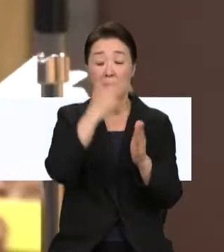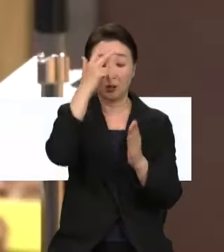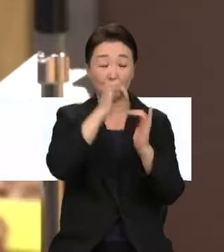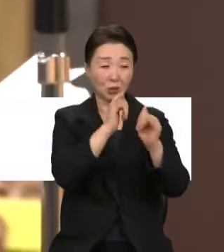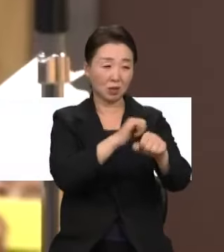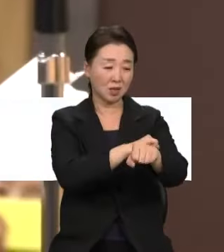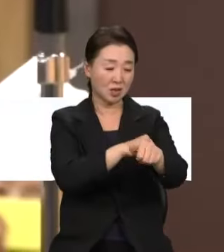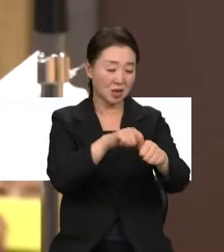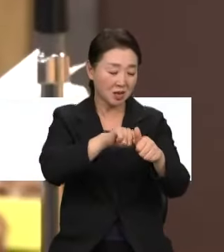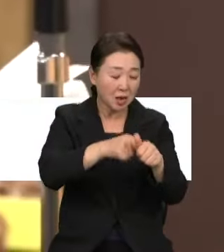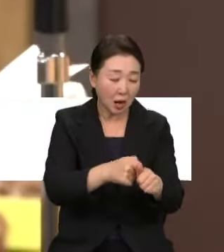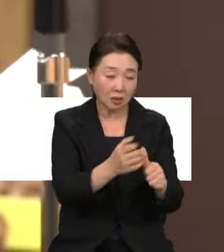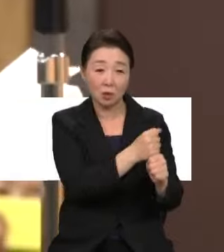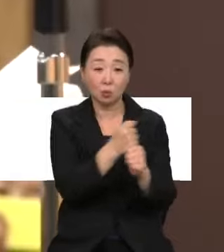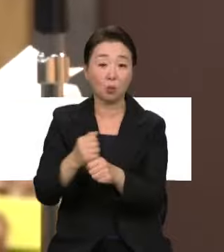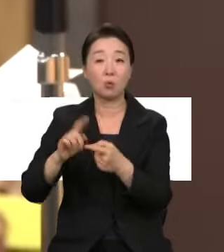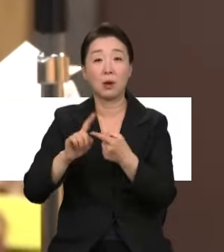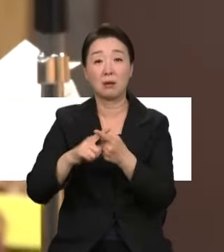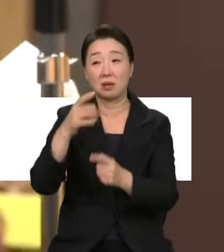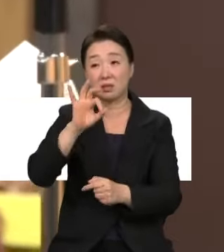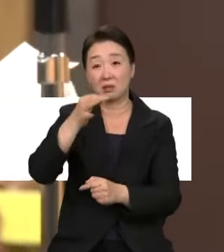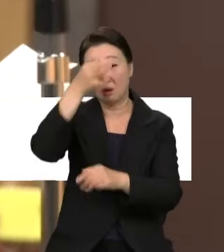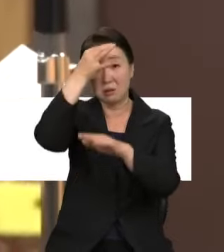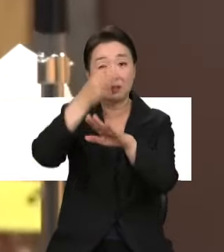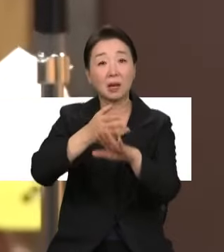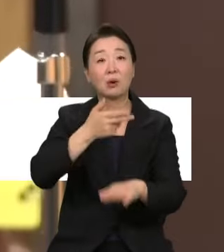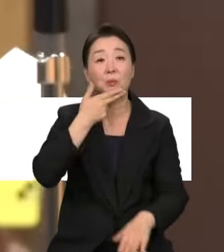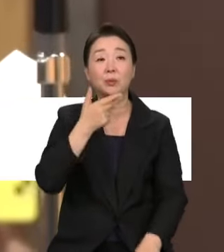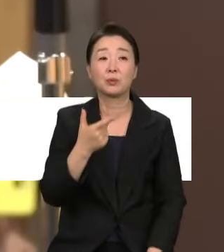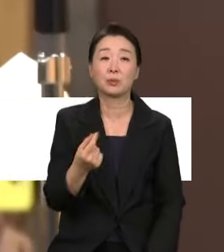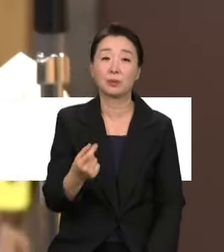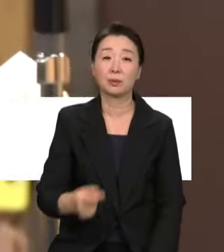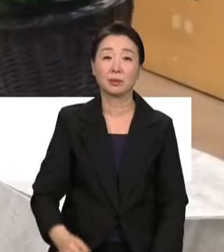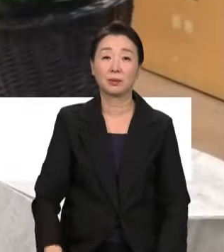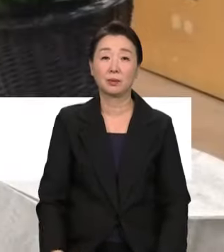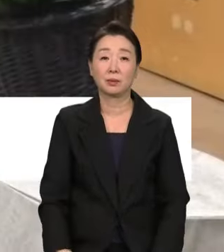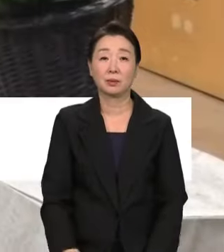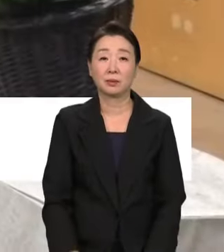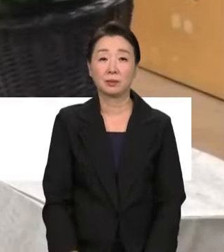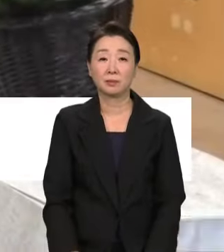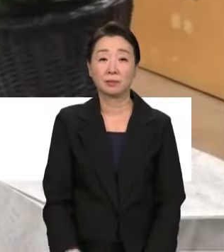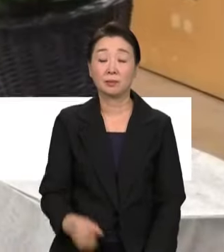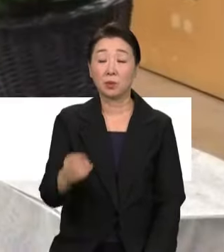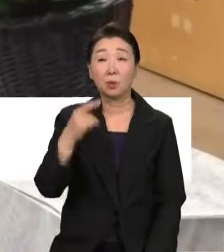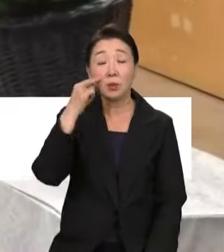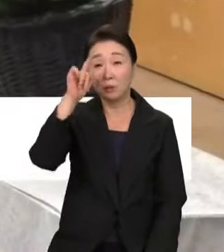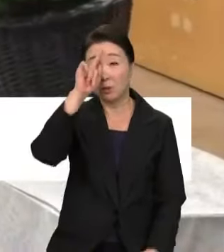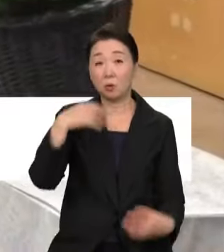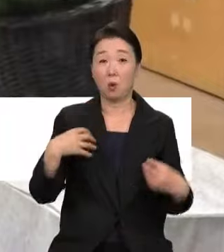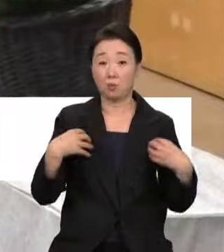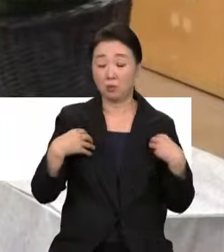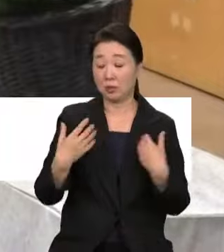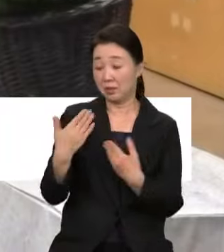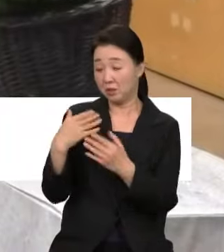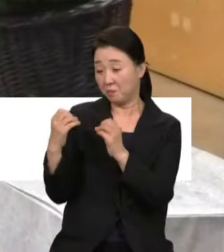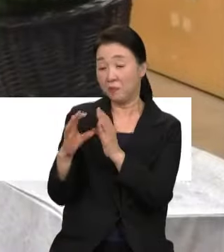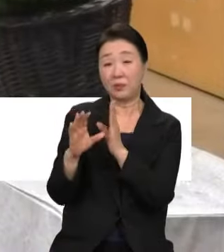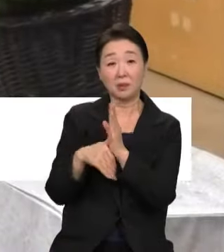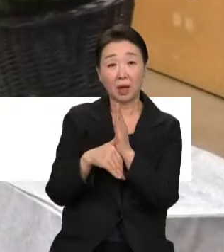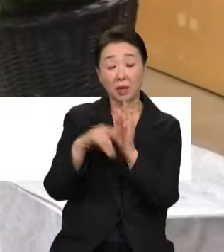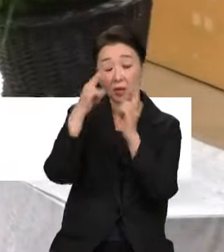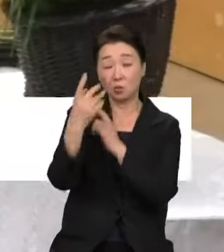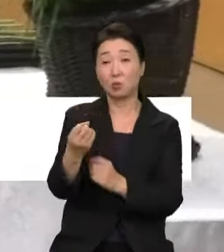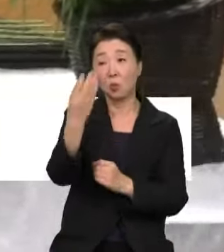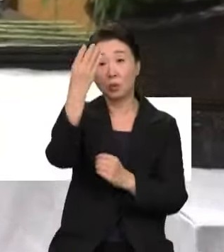강제동원에 대한 인정이나 사과는 전혀 찾아볼 수 없었습니다 심지어 일본 정부는 사전 논의 과정에서 추도식